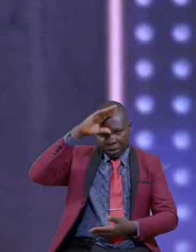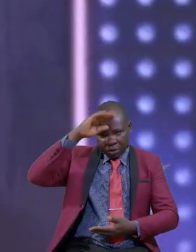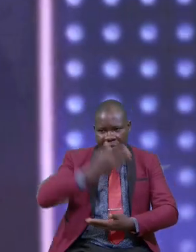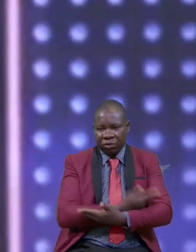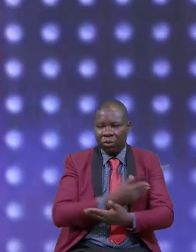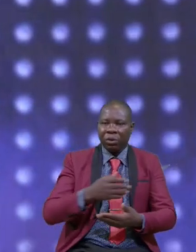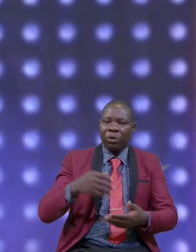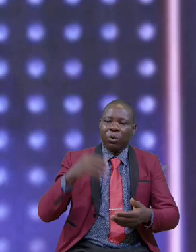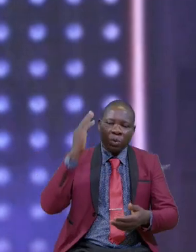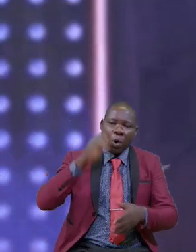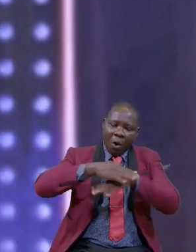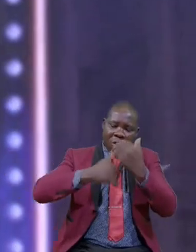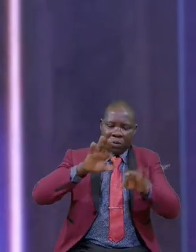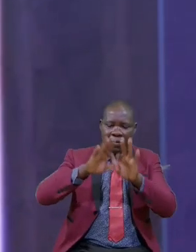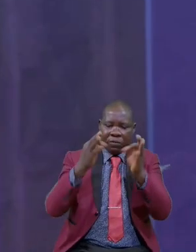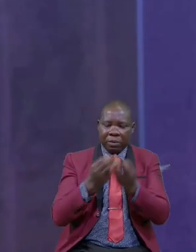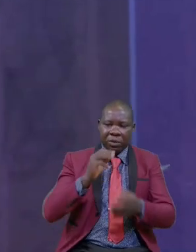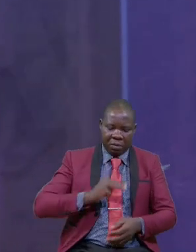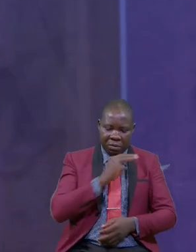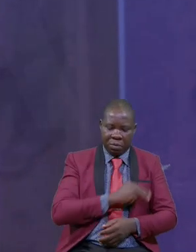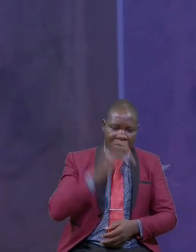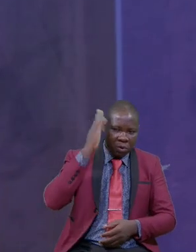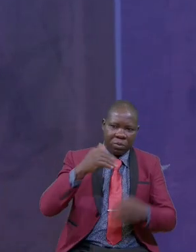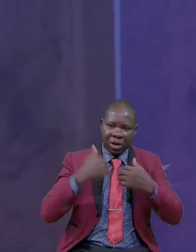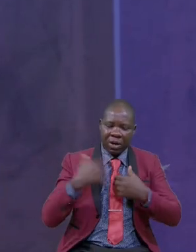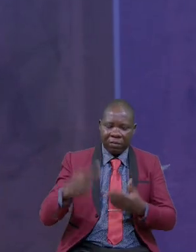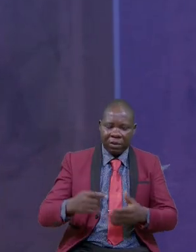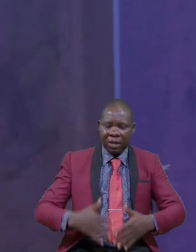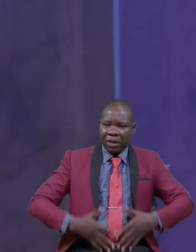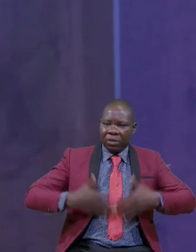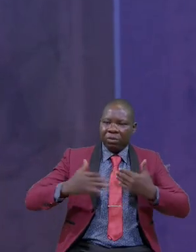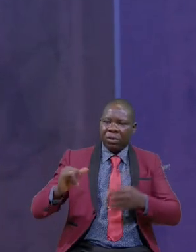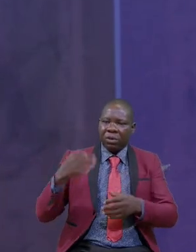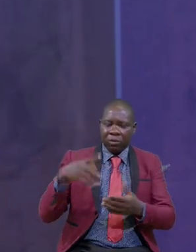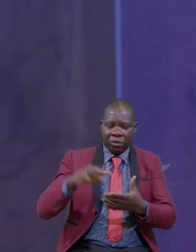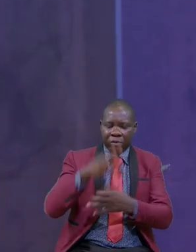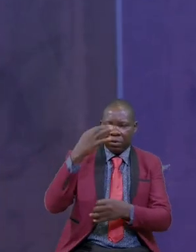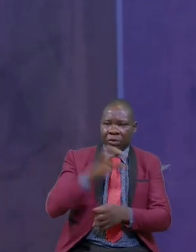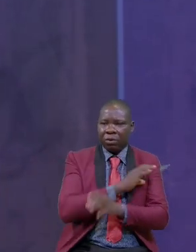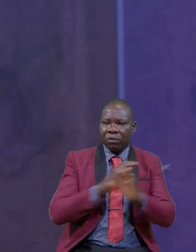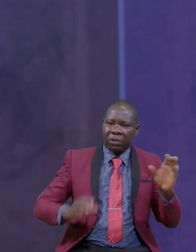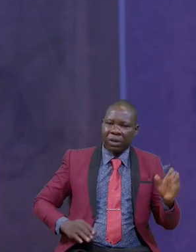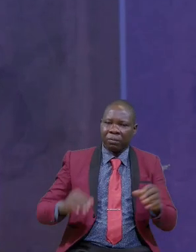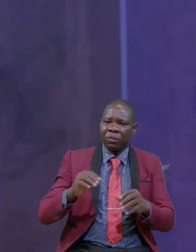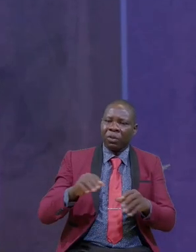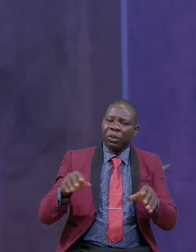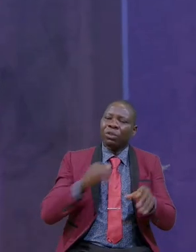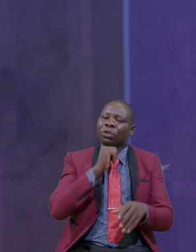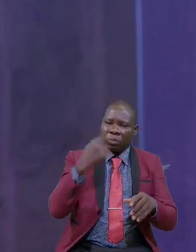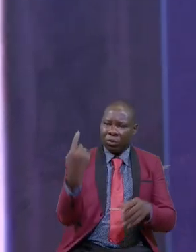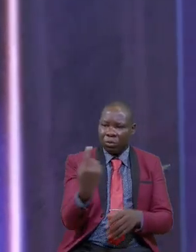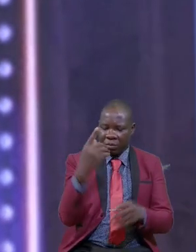avoir le Christ demeurant. Il peut aussi habiter dans une assemblée, chaque fois que cette